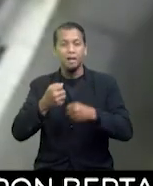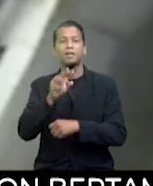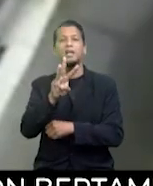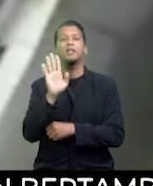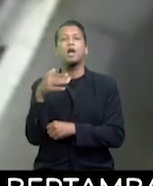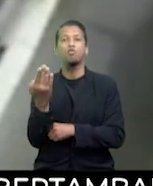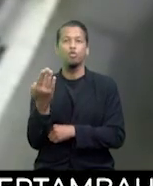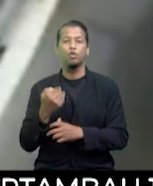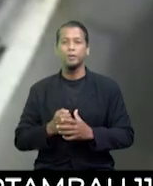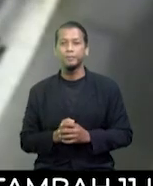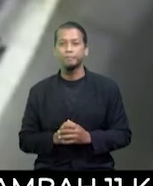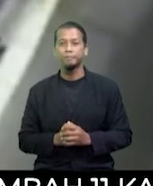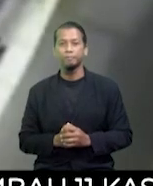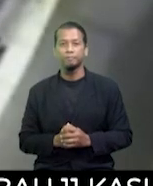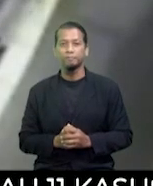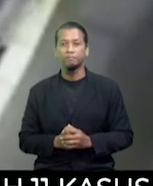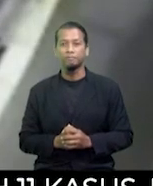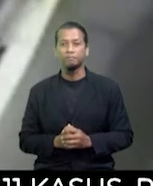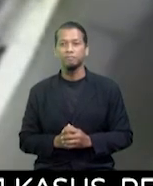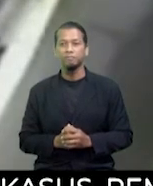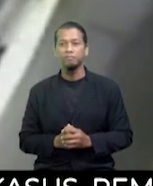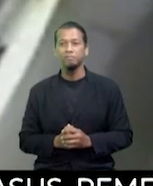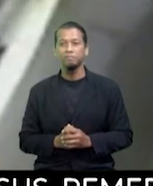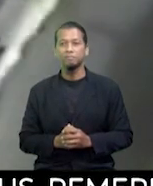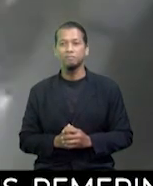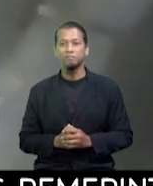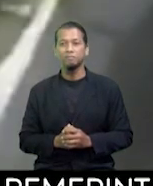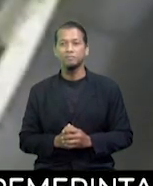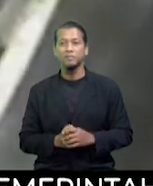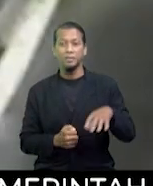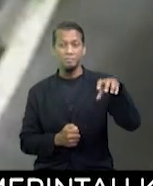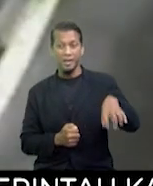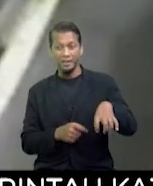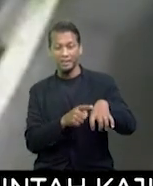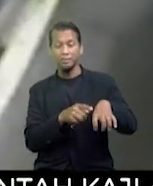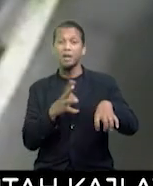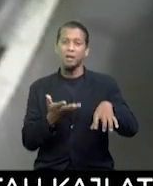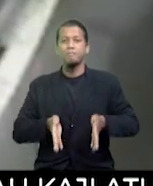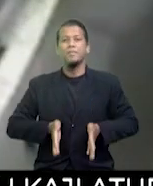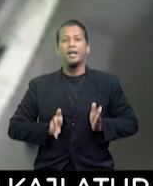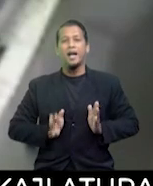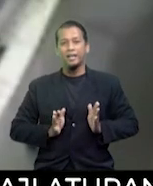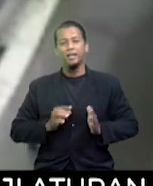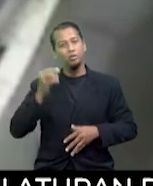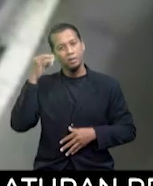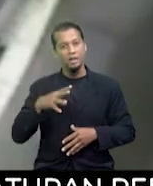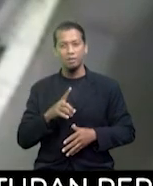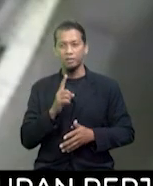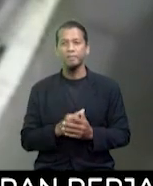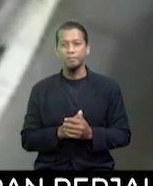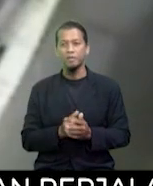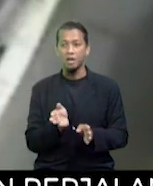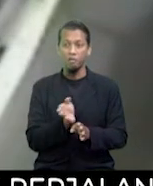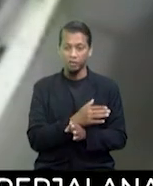Kasus penganiayaan korban FA terjadi di Jalan Pintu Air 4 Medan. Kasus penganiayaan korban FA terjadi di sebuah minimarket di Jalan Pintu Air